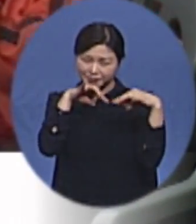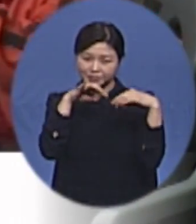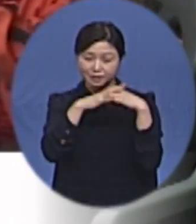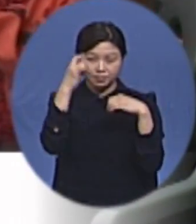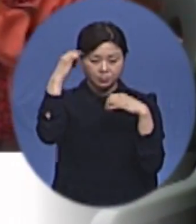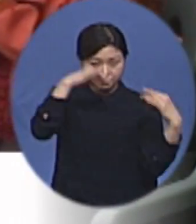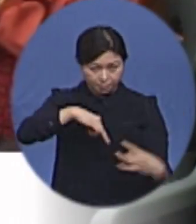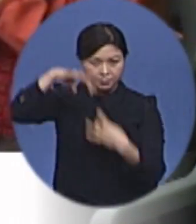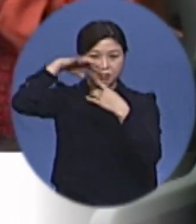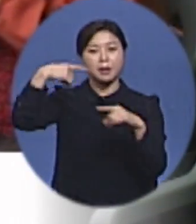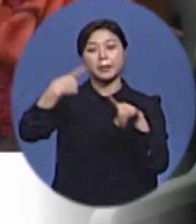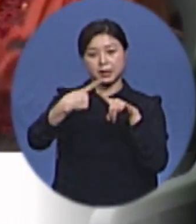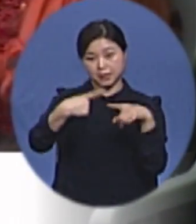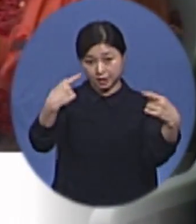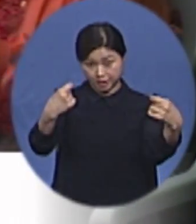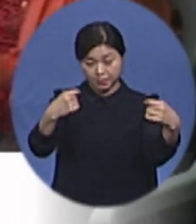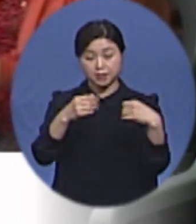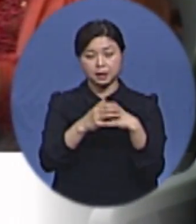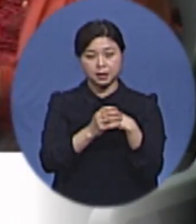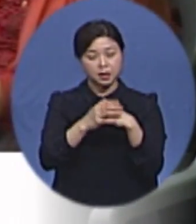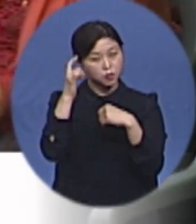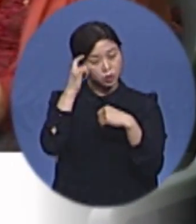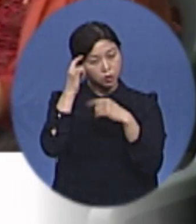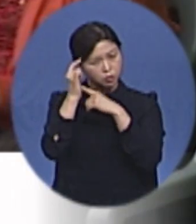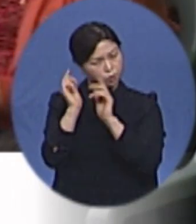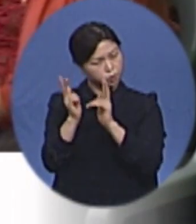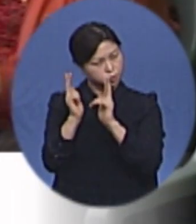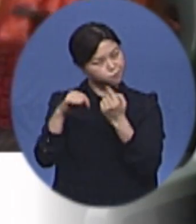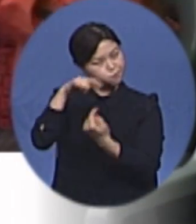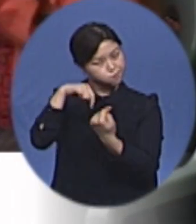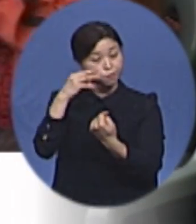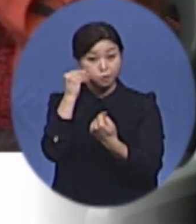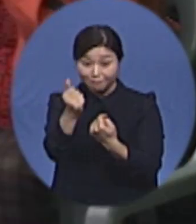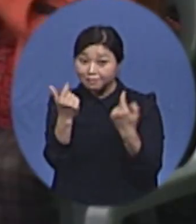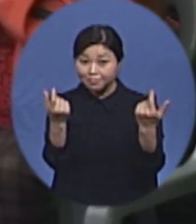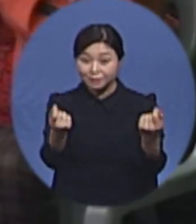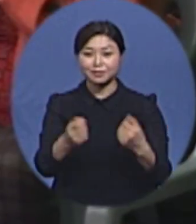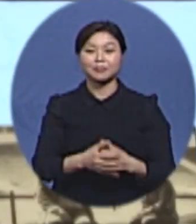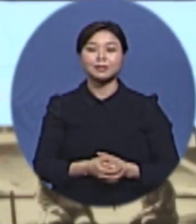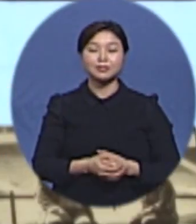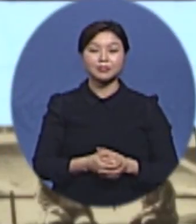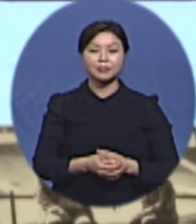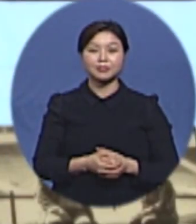많이 자극하는 것이 되는 것이고요. 뇌를 활성화시킵니다.